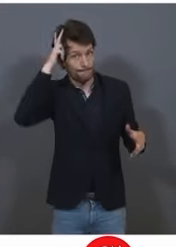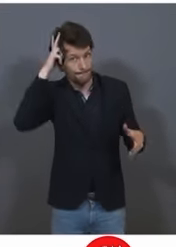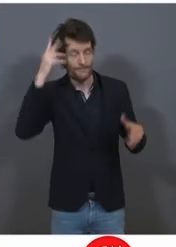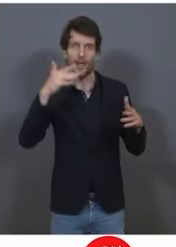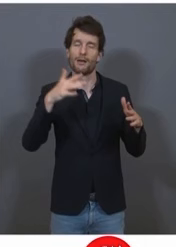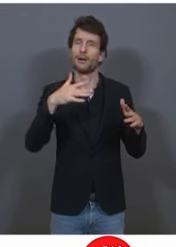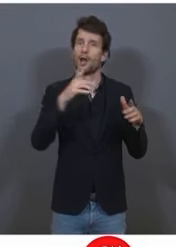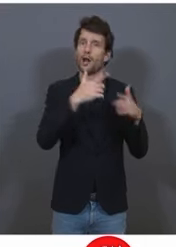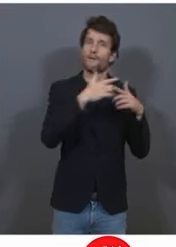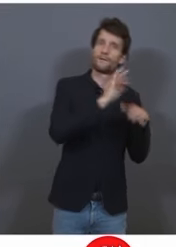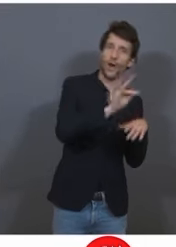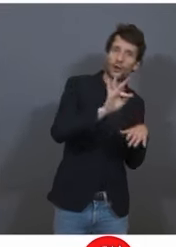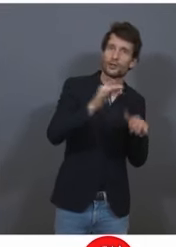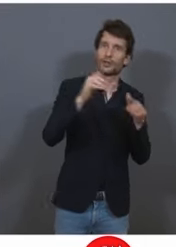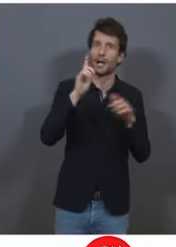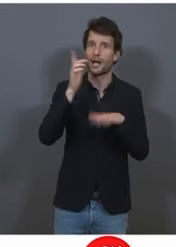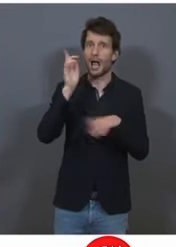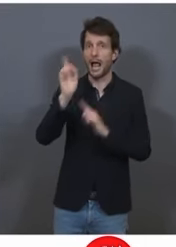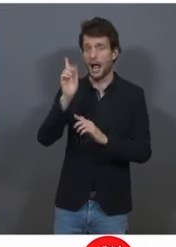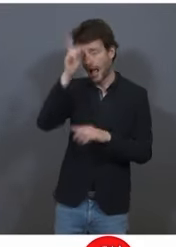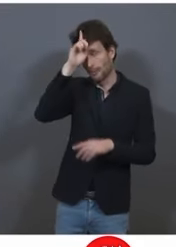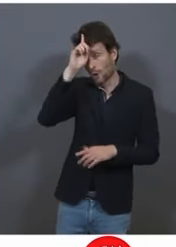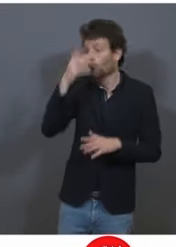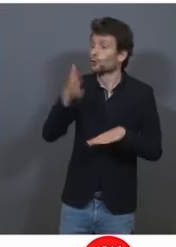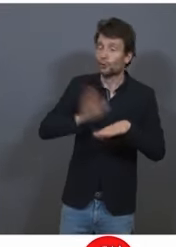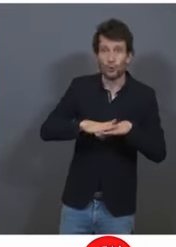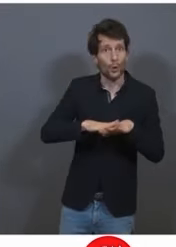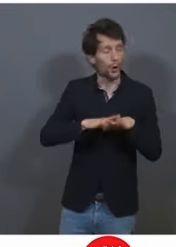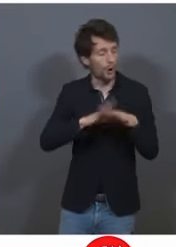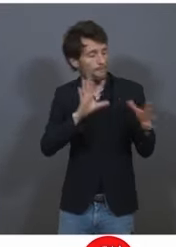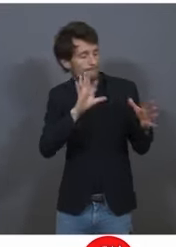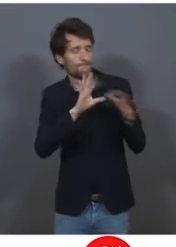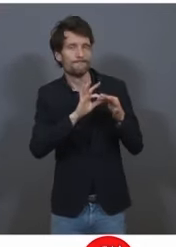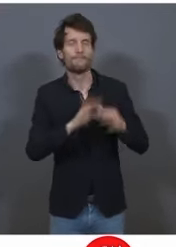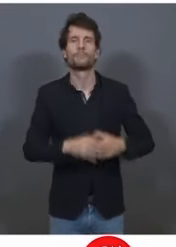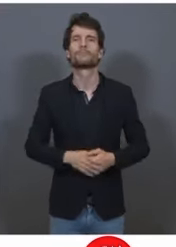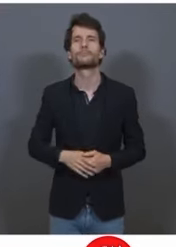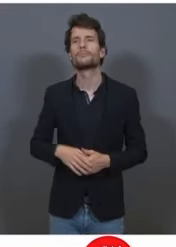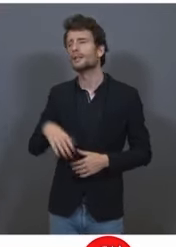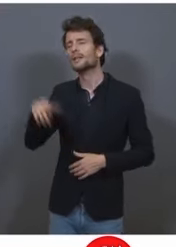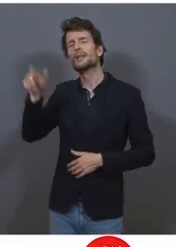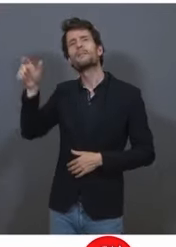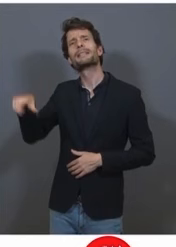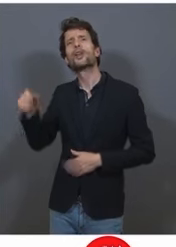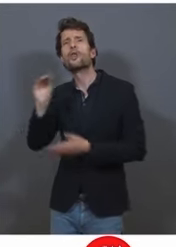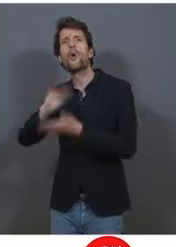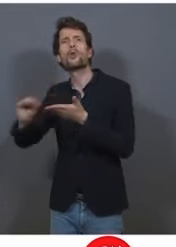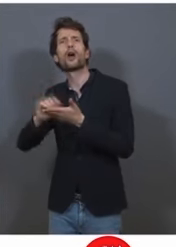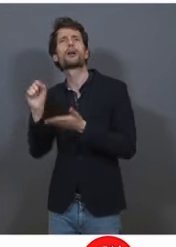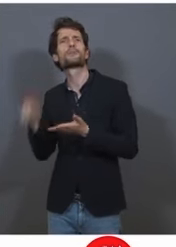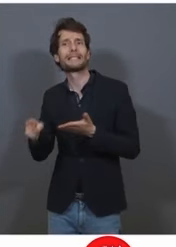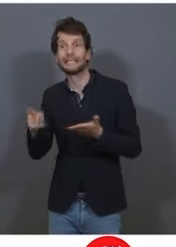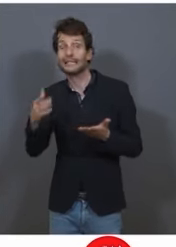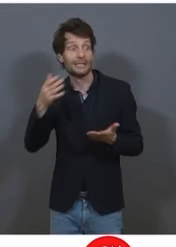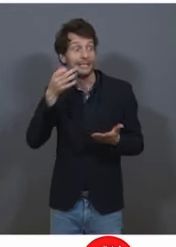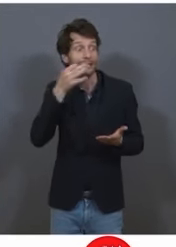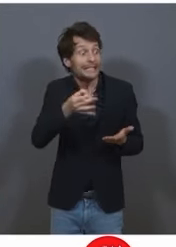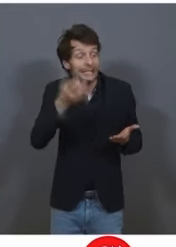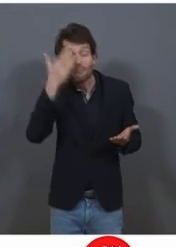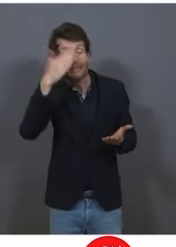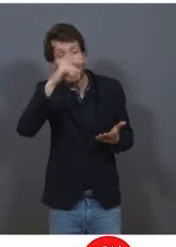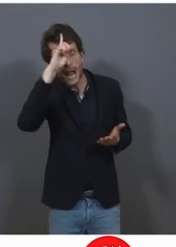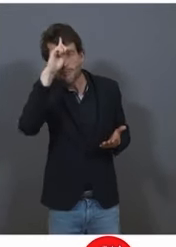Celui qui ne connaît pas les langues étrangères ne connaît rien de sa propre langue, écrivait Goethe dans ses maximes et réflexions. À l'heure